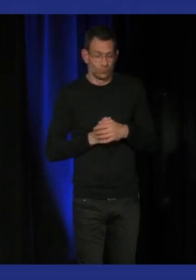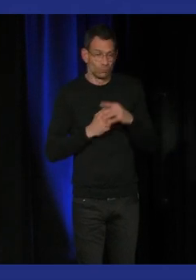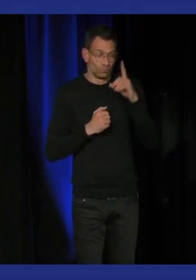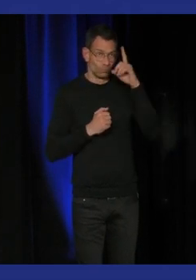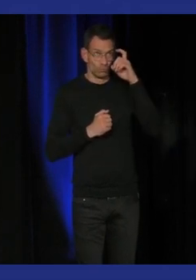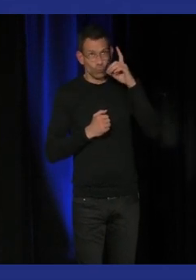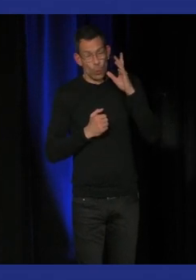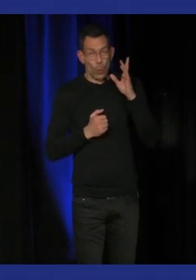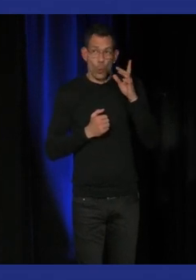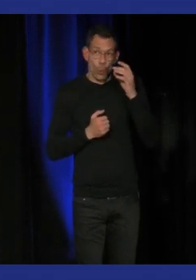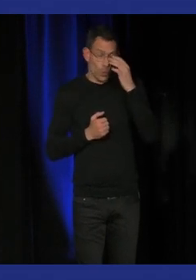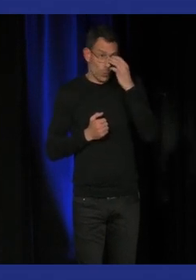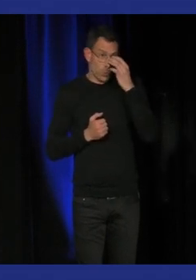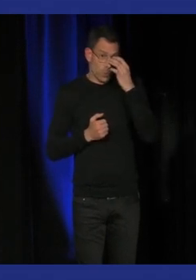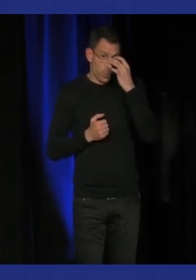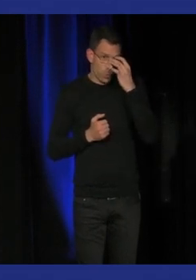Non.